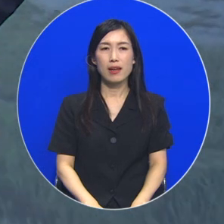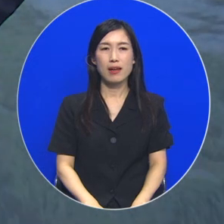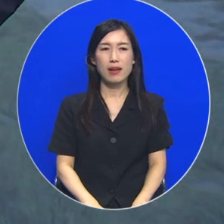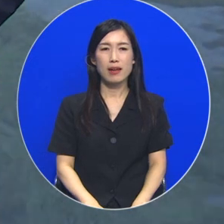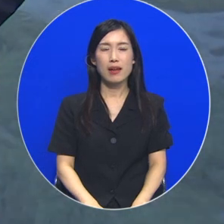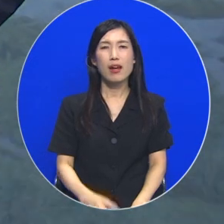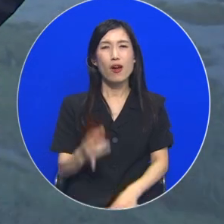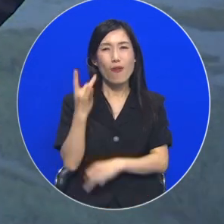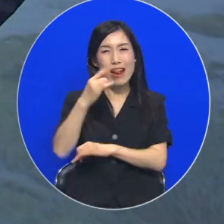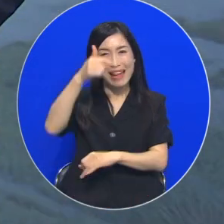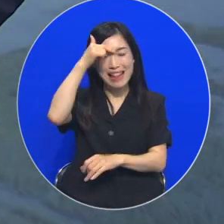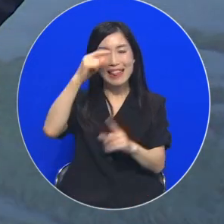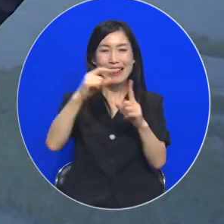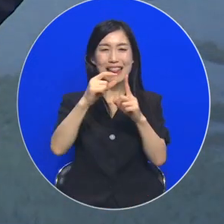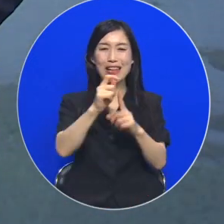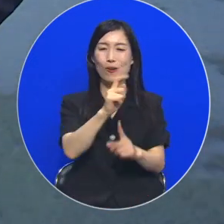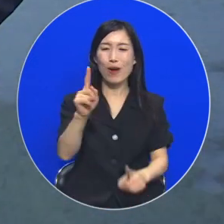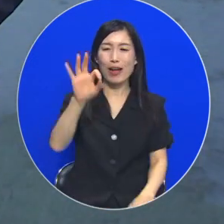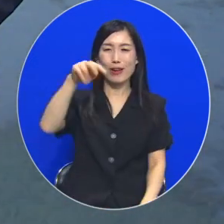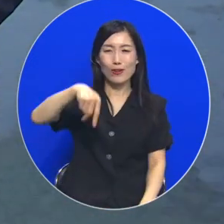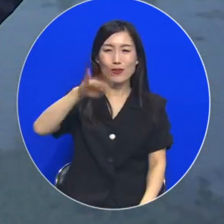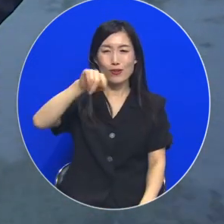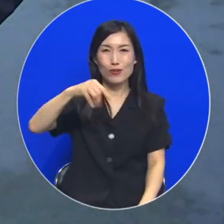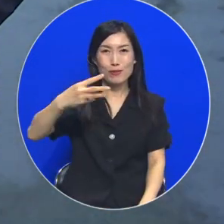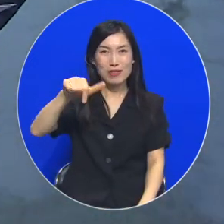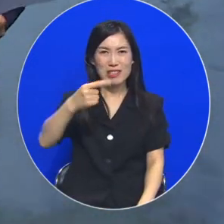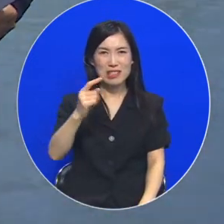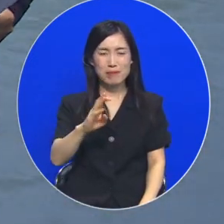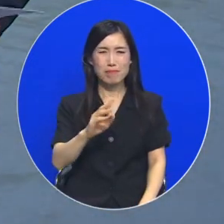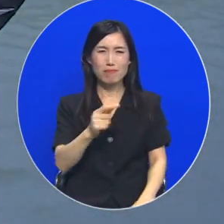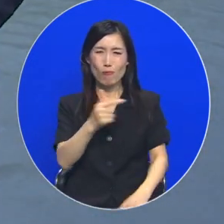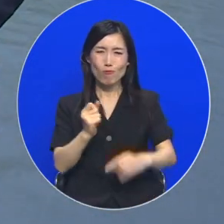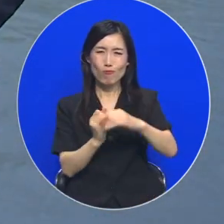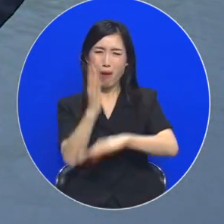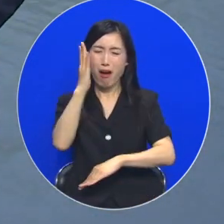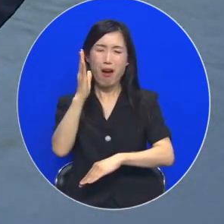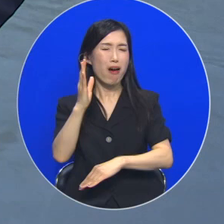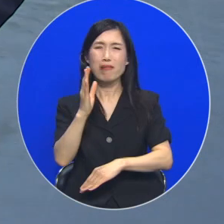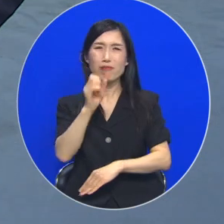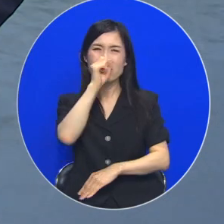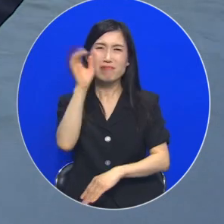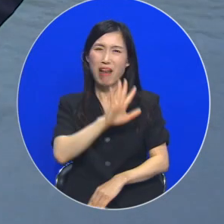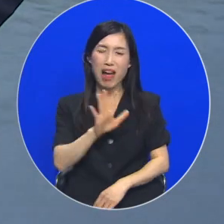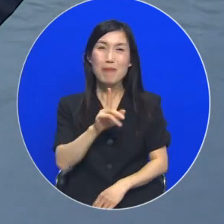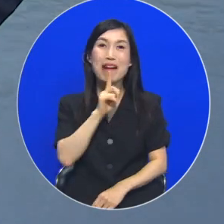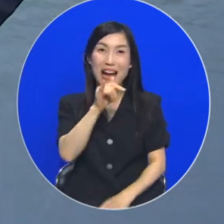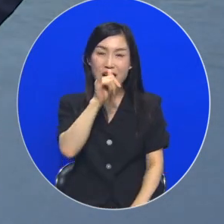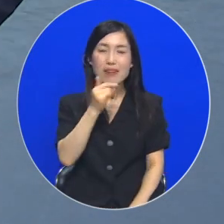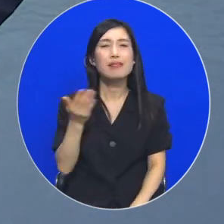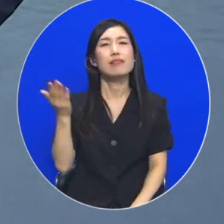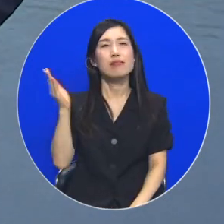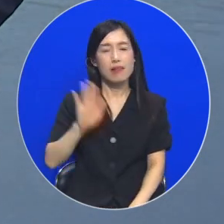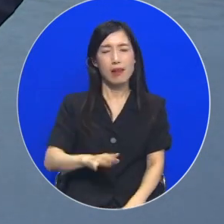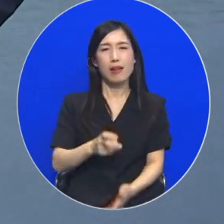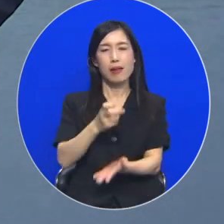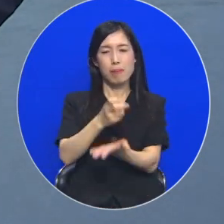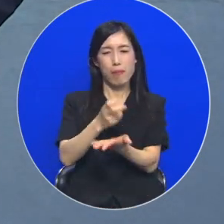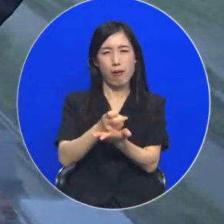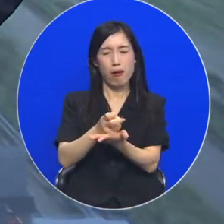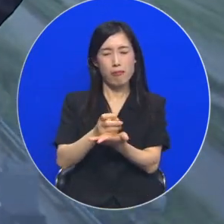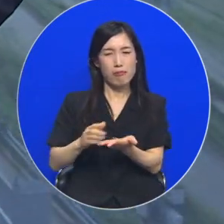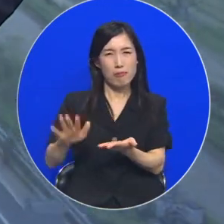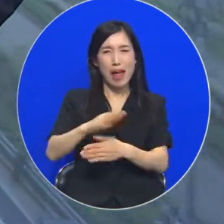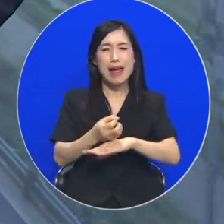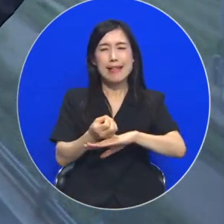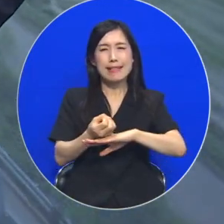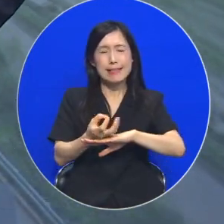옛말에 과유불급이라고 해서 지나치면 모자란만 못하다는 말이 있습니다 하지만 모든 정책의